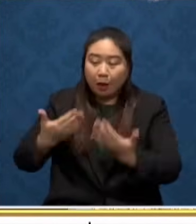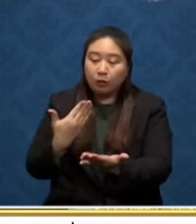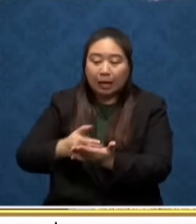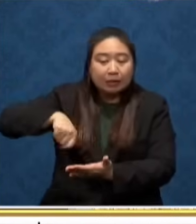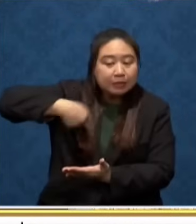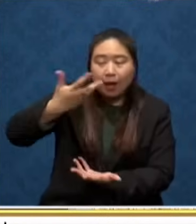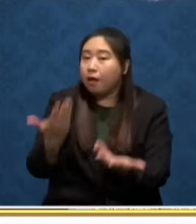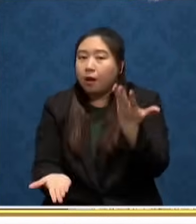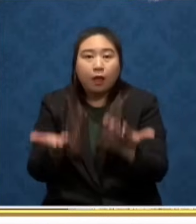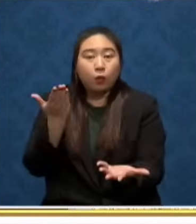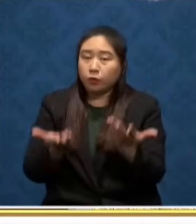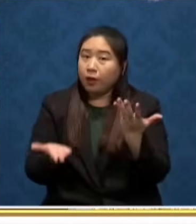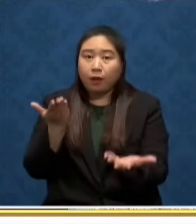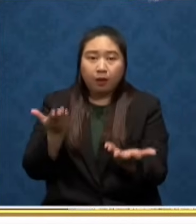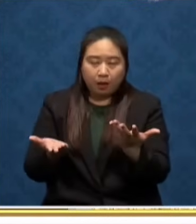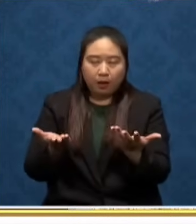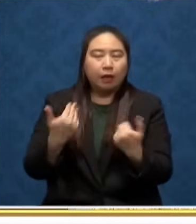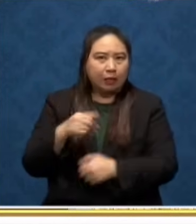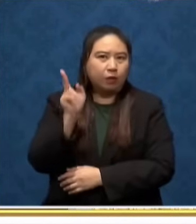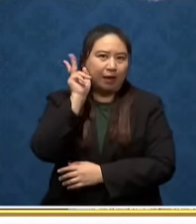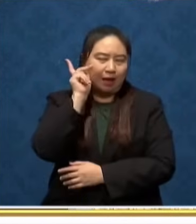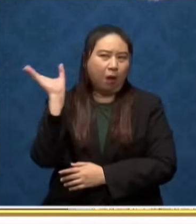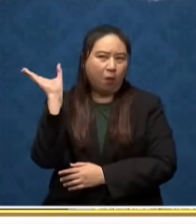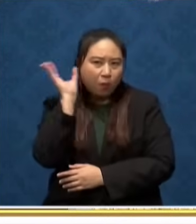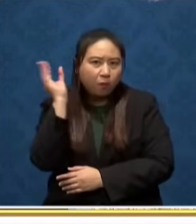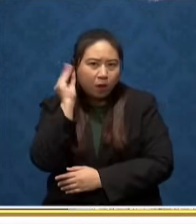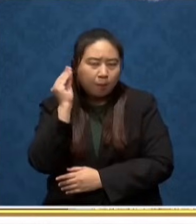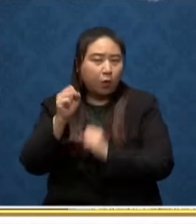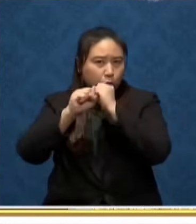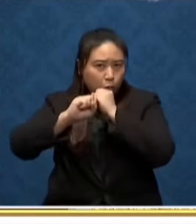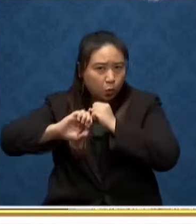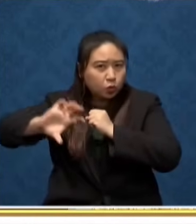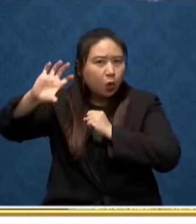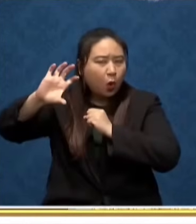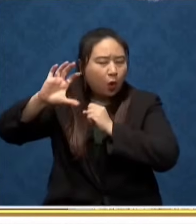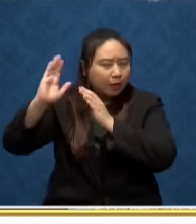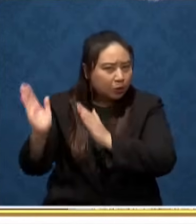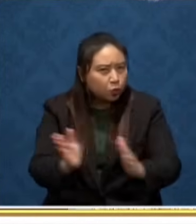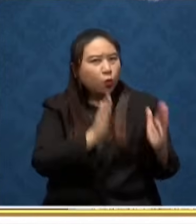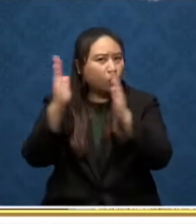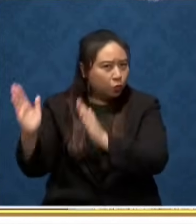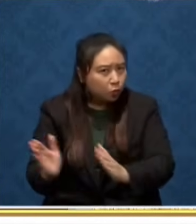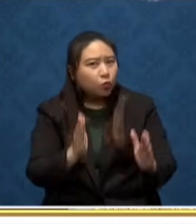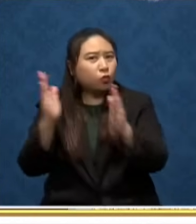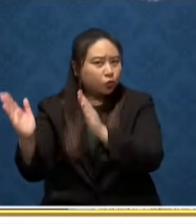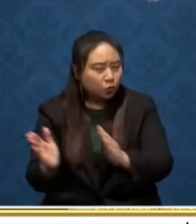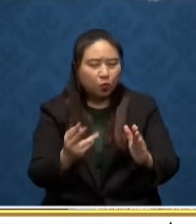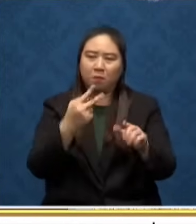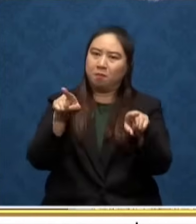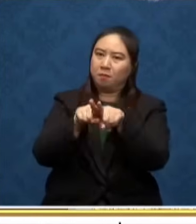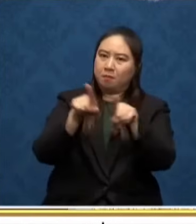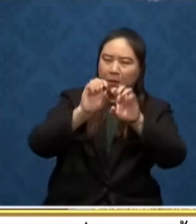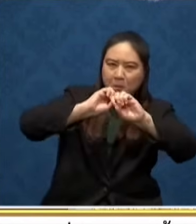ไรก็ได้เราจึงได้ข่าวมาตลอดกสทช.ทุกยุคทุกสมัยมันไม่โปร่งใ